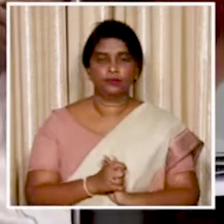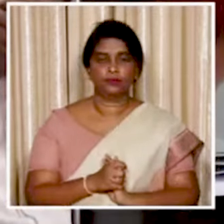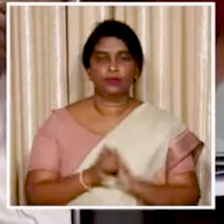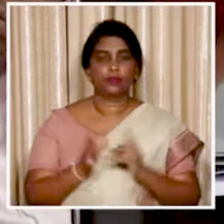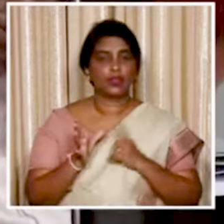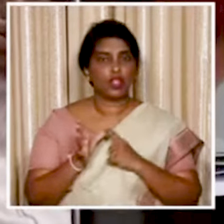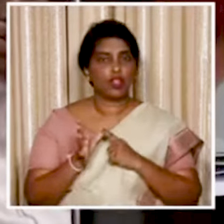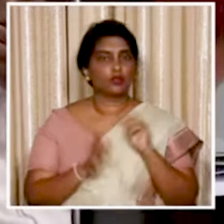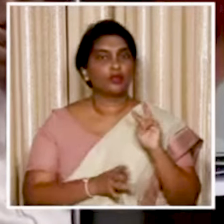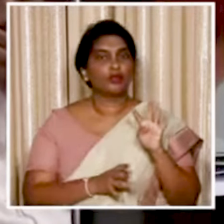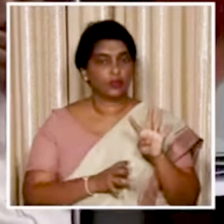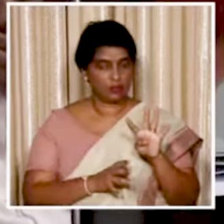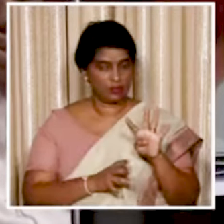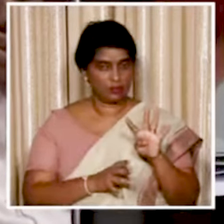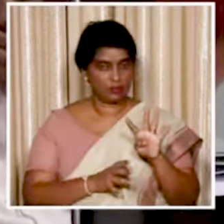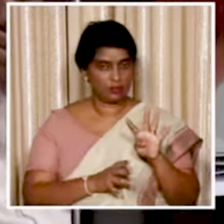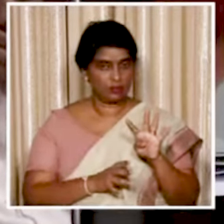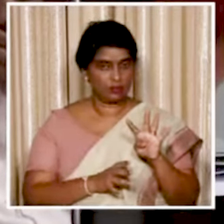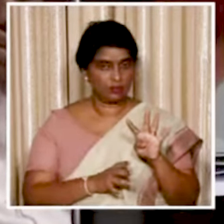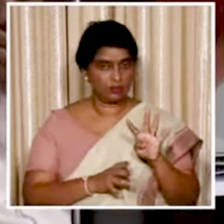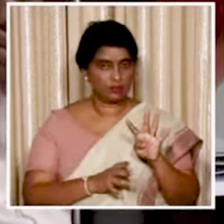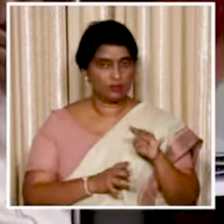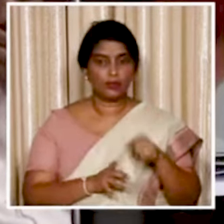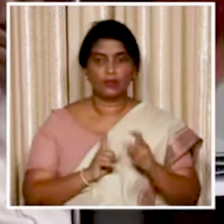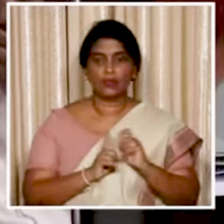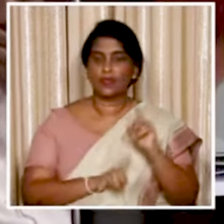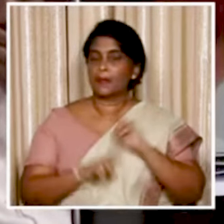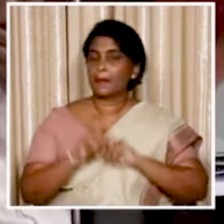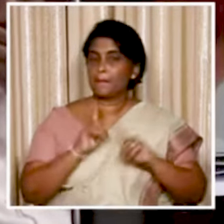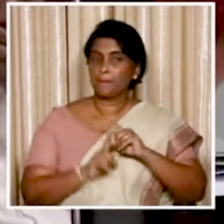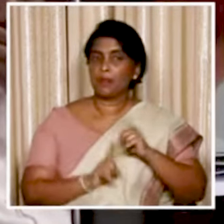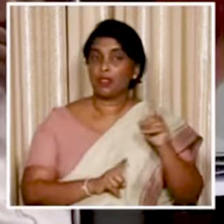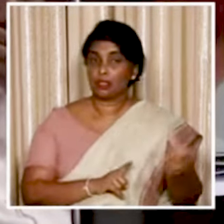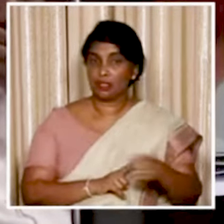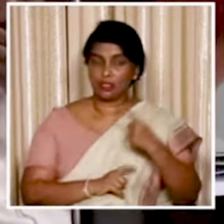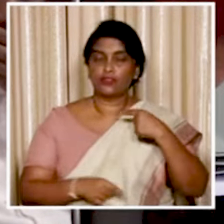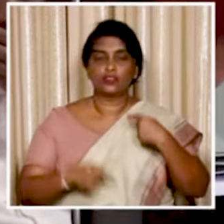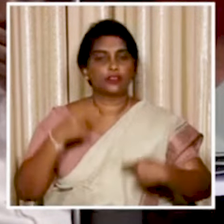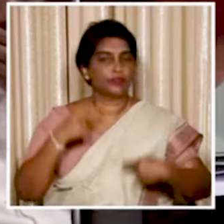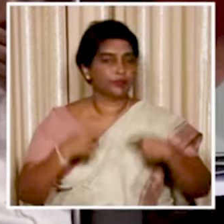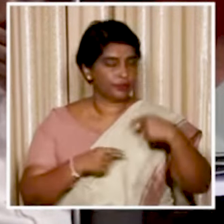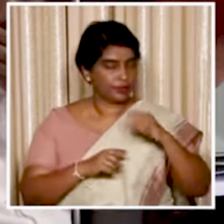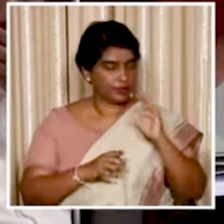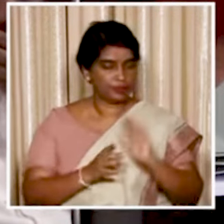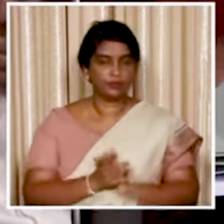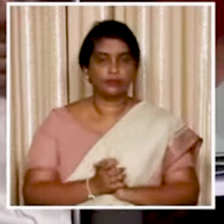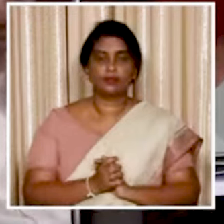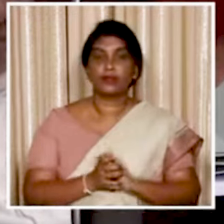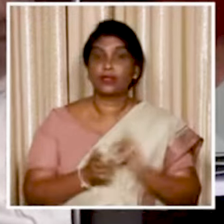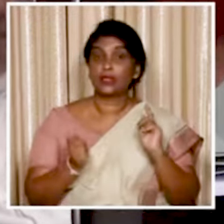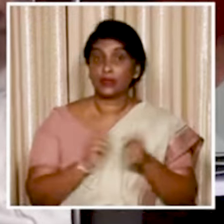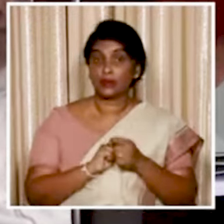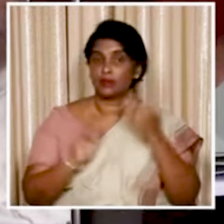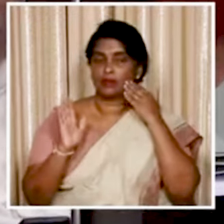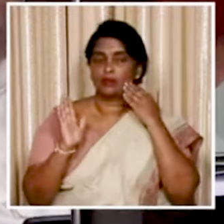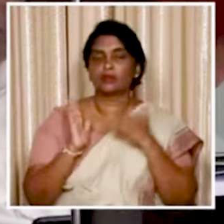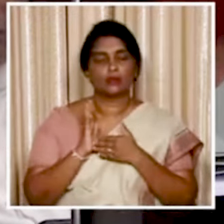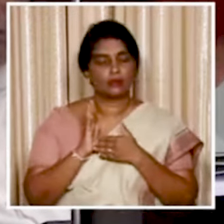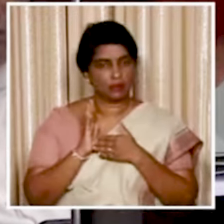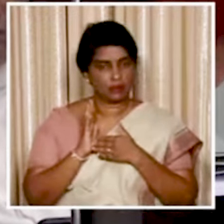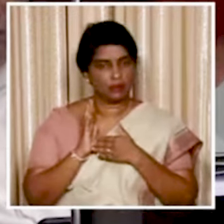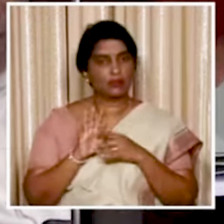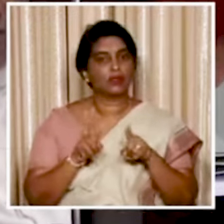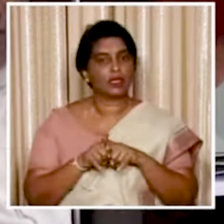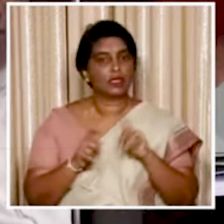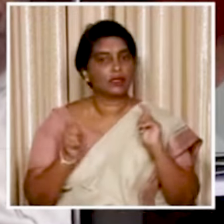අගෝස්තු මාසේ 24 වෙනිදා මේ පාර්ලිමේන්තුවේ දවසක විවාදයක් තිබ්බා ක්‍රිකට් ක්‍රීඩාව ගැන ඒ